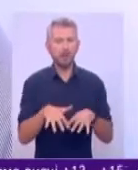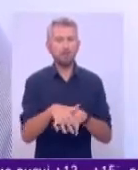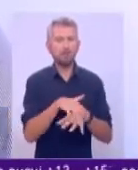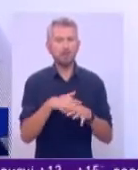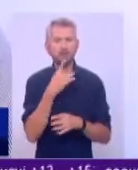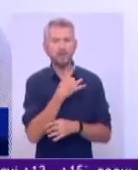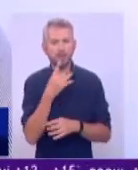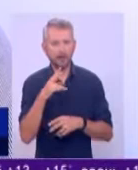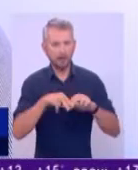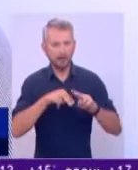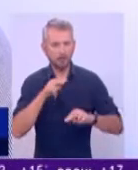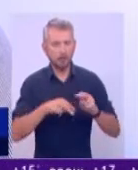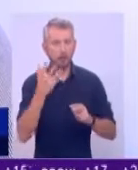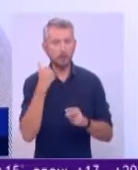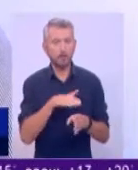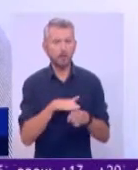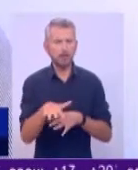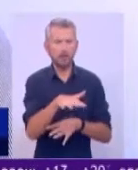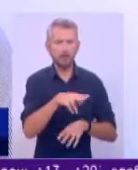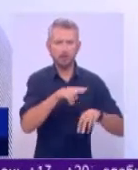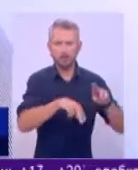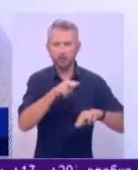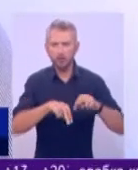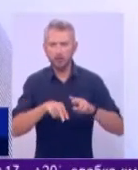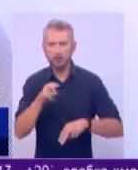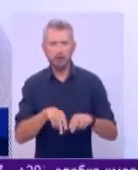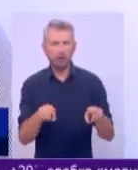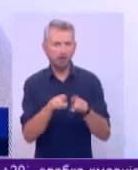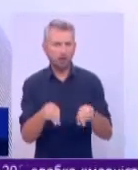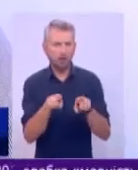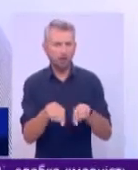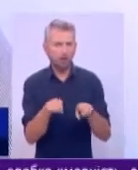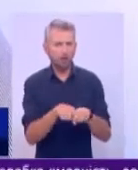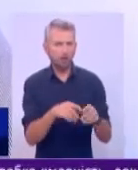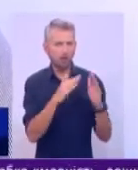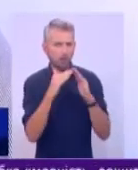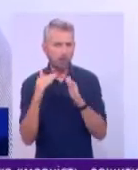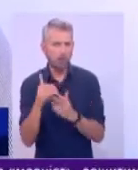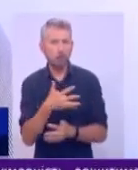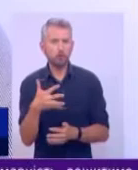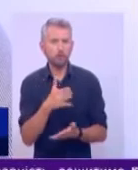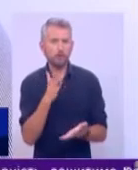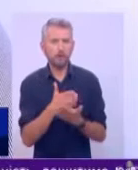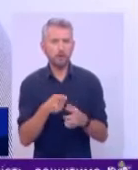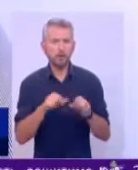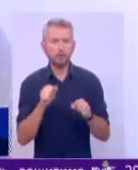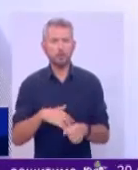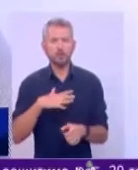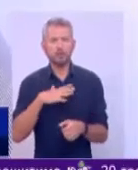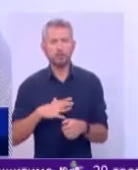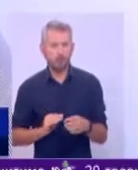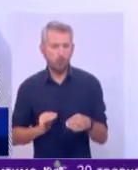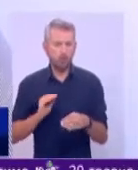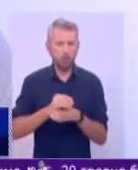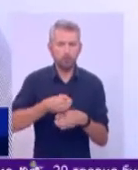советской застройки, да, когда целые массивы застраивались с однотипными панельными домами, тоже надо смотреть. Значит, те же хрущевки есть, которые могут выдержать настройку до 4-5